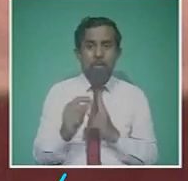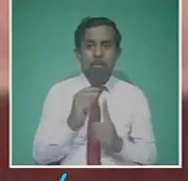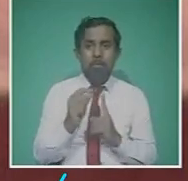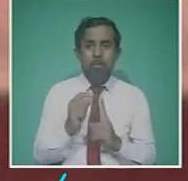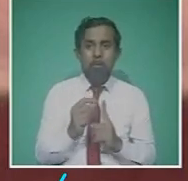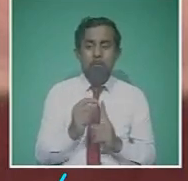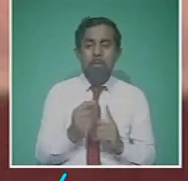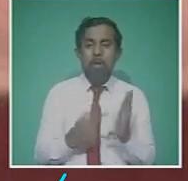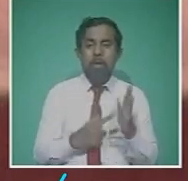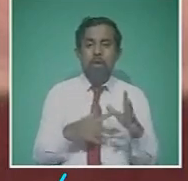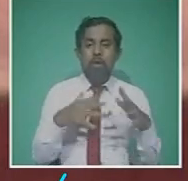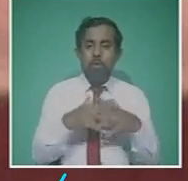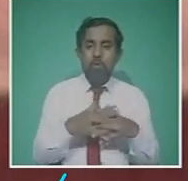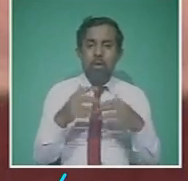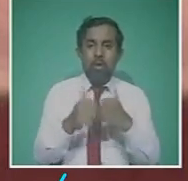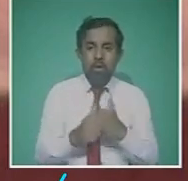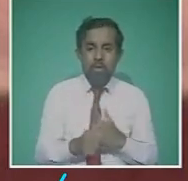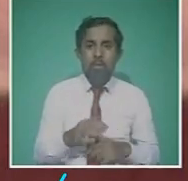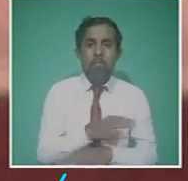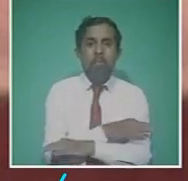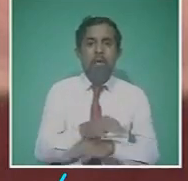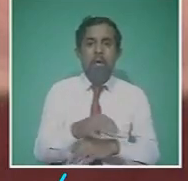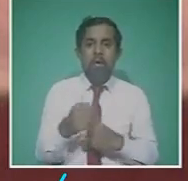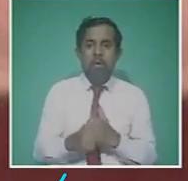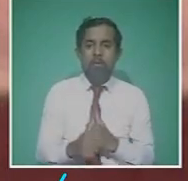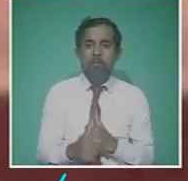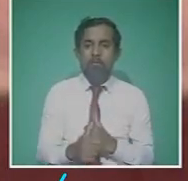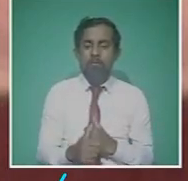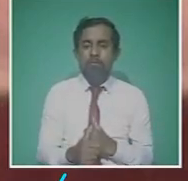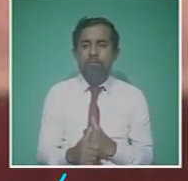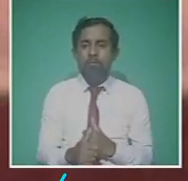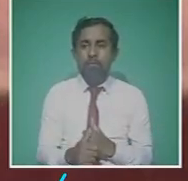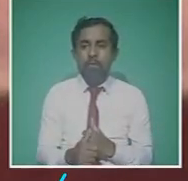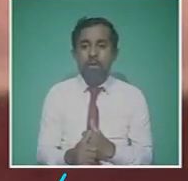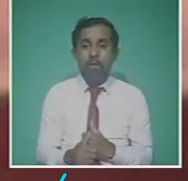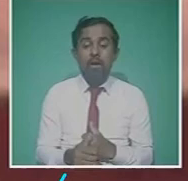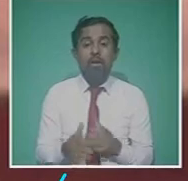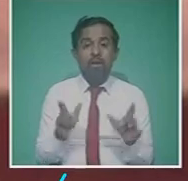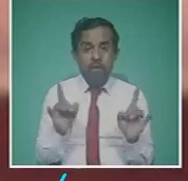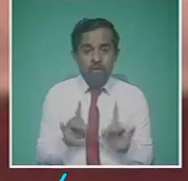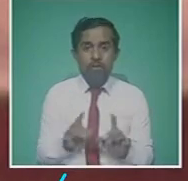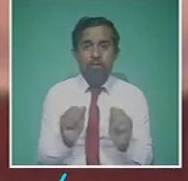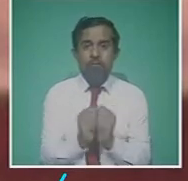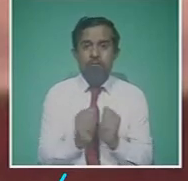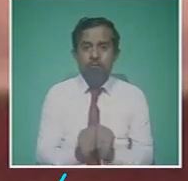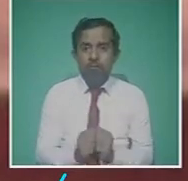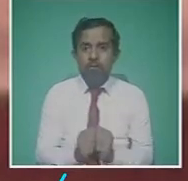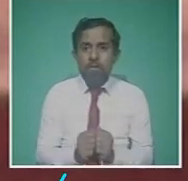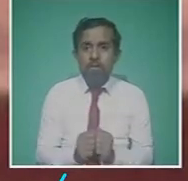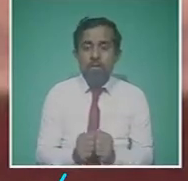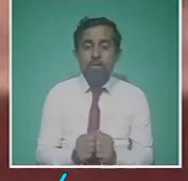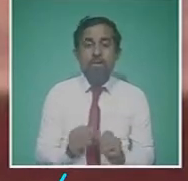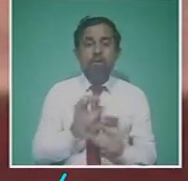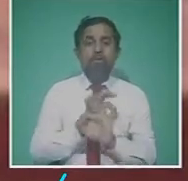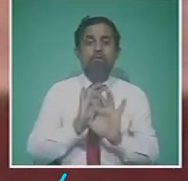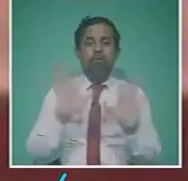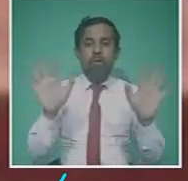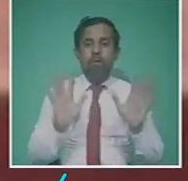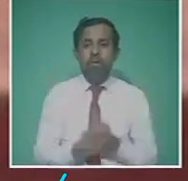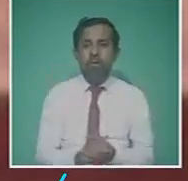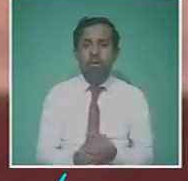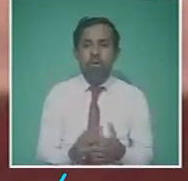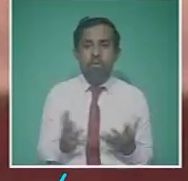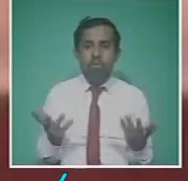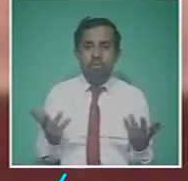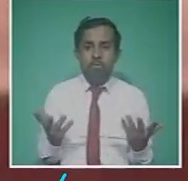පාර්ලිමේන්තුවේ නීති සම්පාදනය කරලා ක්‍රමවේදයක් තියෙන්නේ අන්න ඒක උඩ ඉඳලා තමයි කටයුතු කරලා ඒ අයව අනාවරණය කරන්න ඕනේ එහෙම